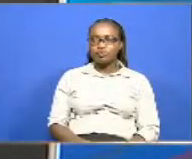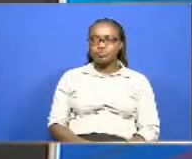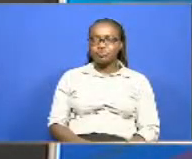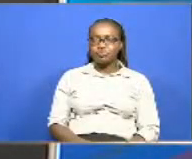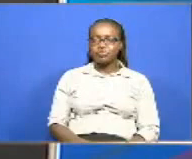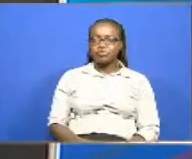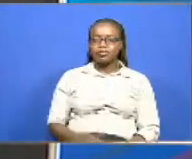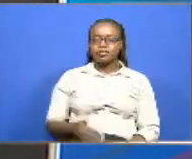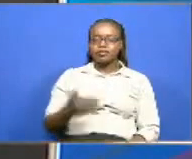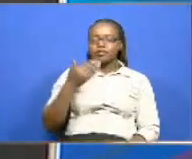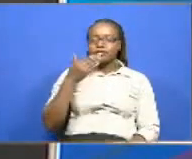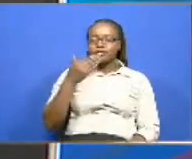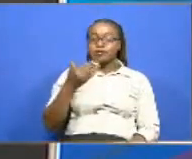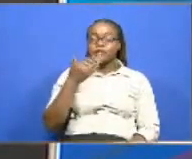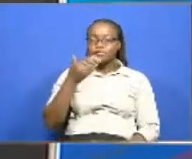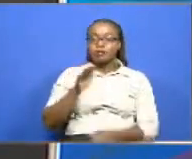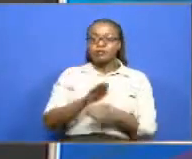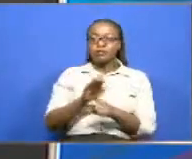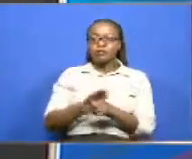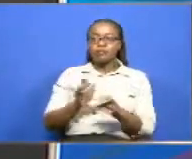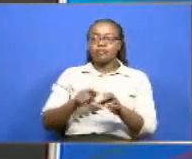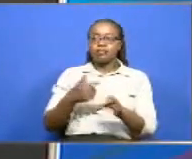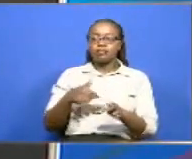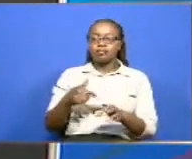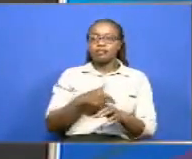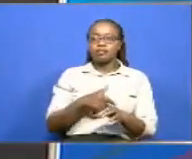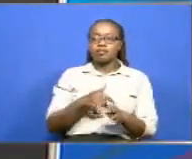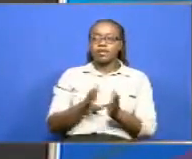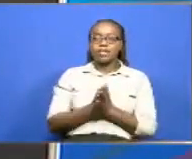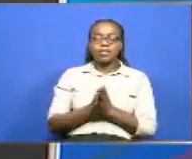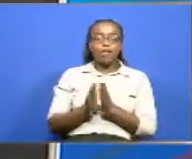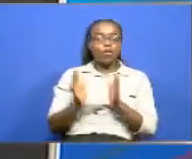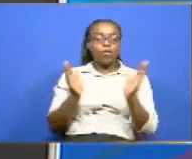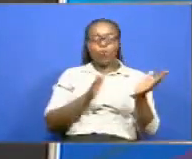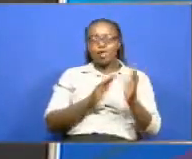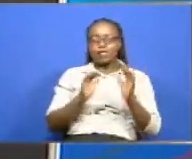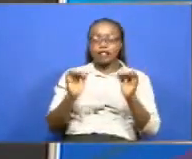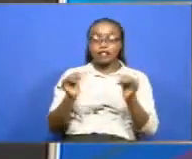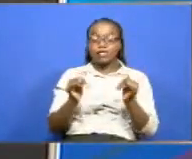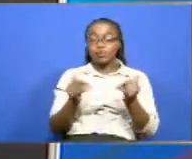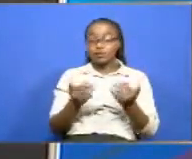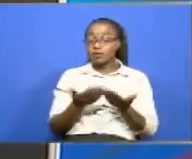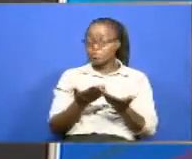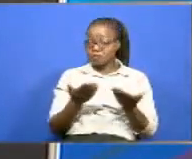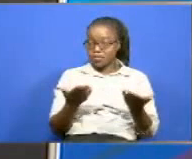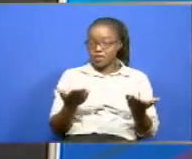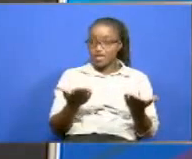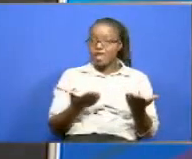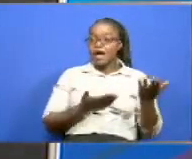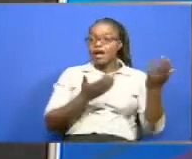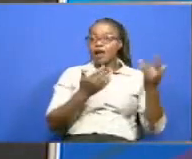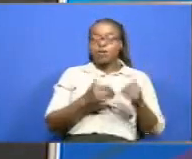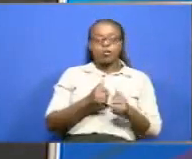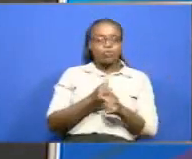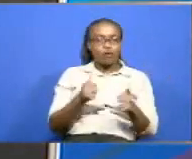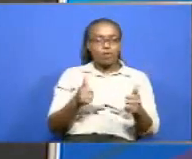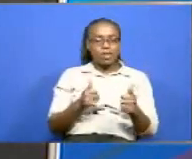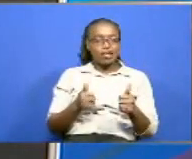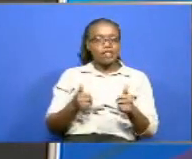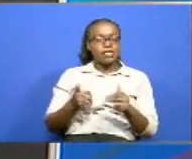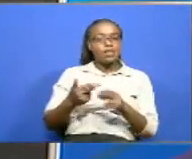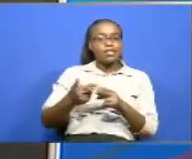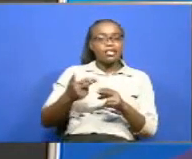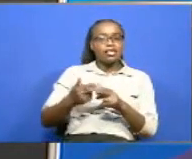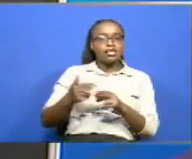Shukrani za dhati kwa kujumuika nasi katika awamu nyingine ya utabiri wa hali ya hewa popote ulipo, na tumai mzima. Naitwa Marie